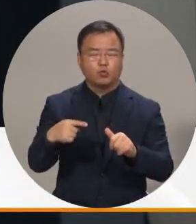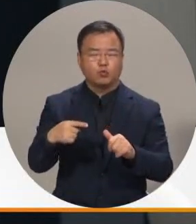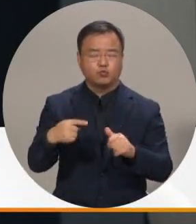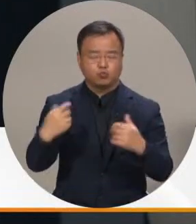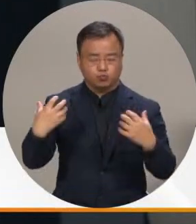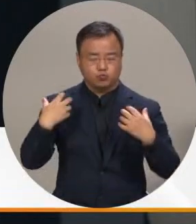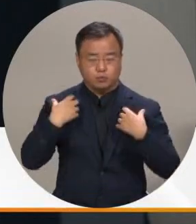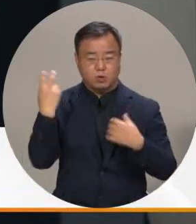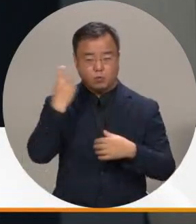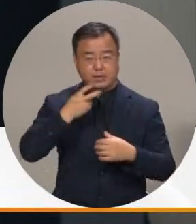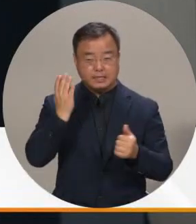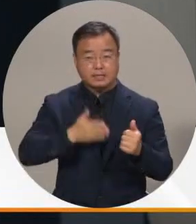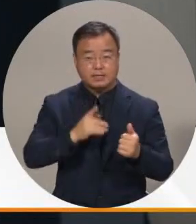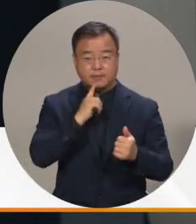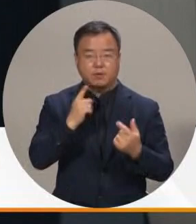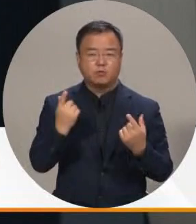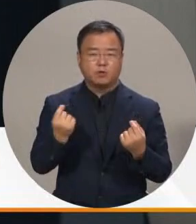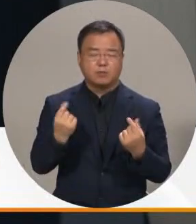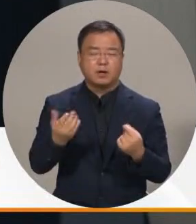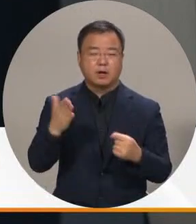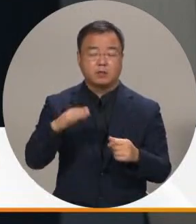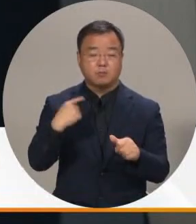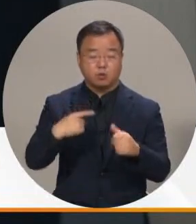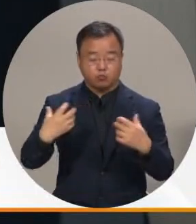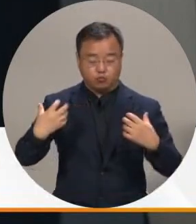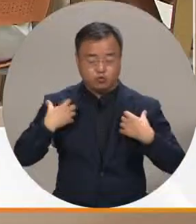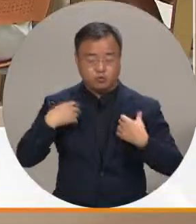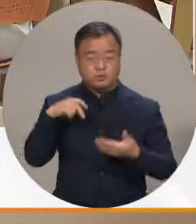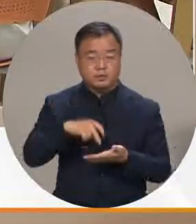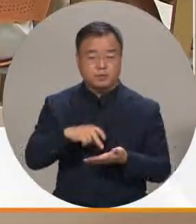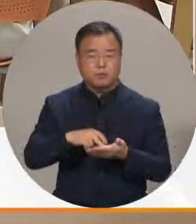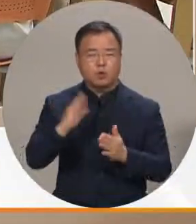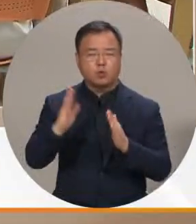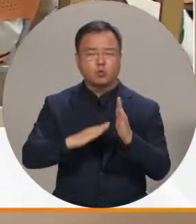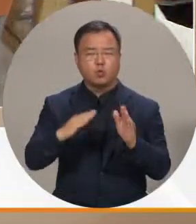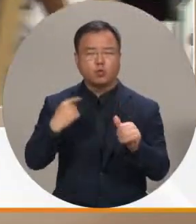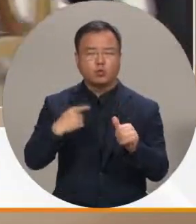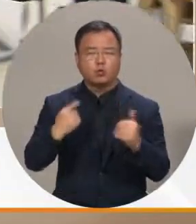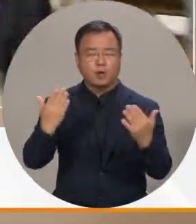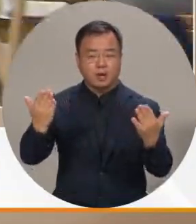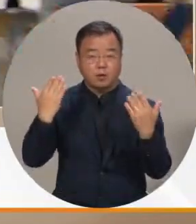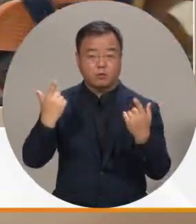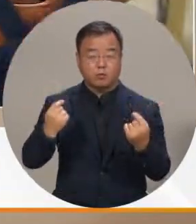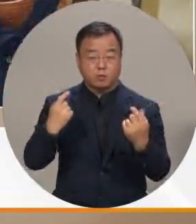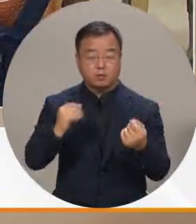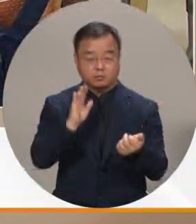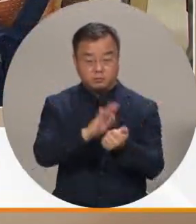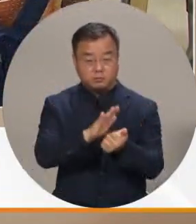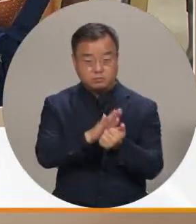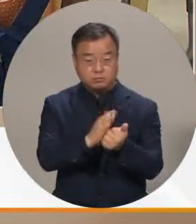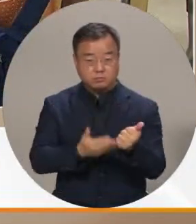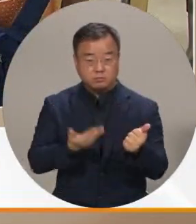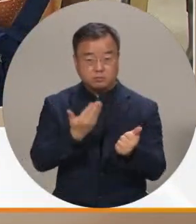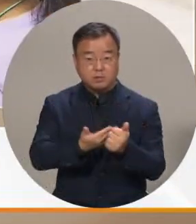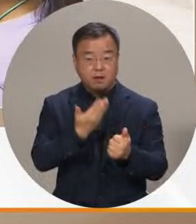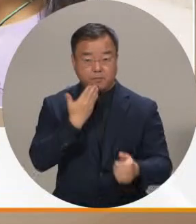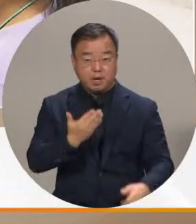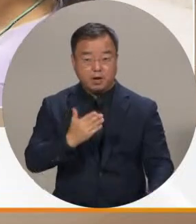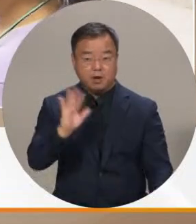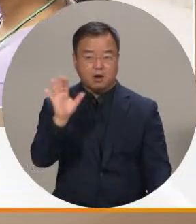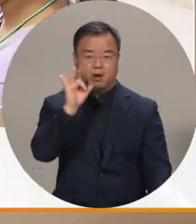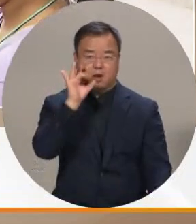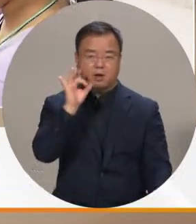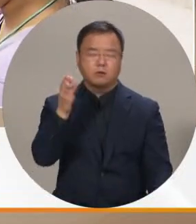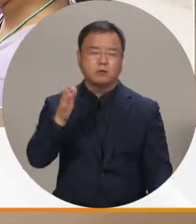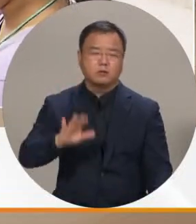것이었지요 근데 교육당국의 입장에서는 어떤 공교육학교처럼 전폭적인 지원을 어떤 할 수는 없겠지만